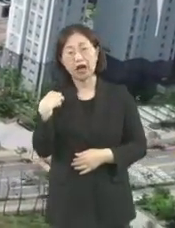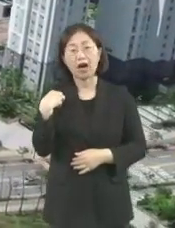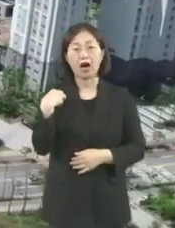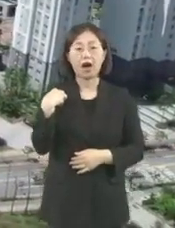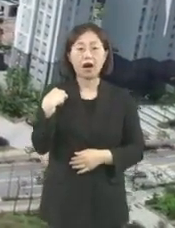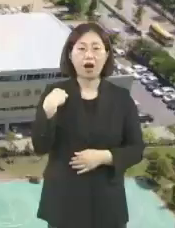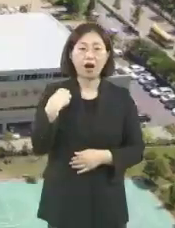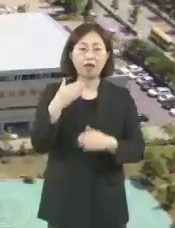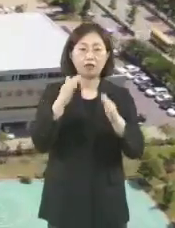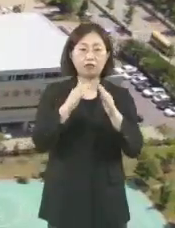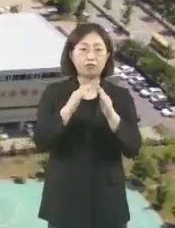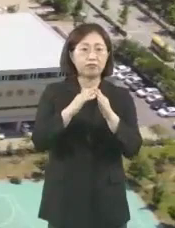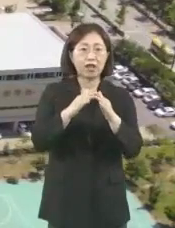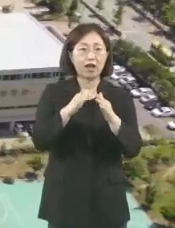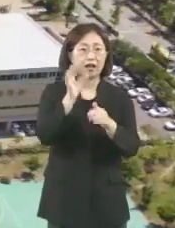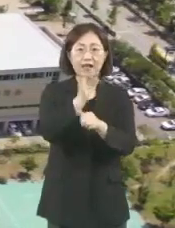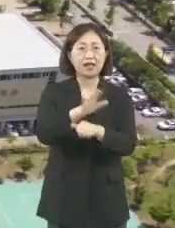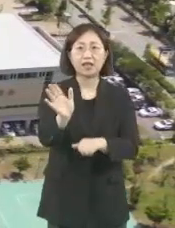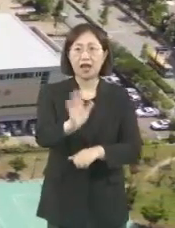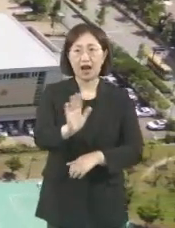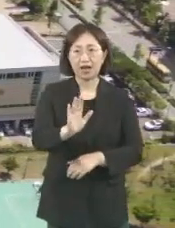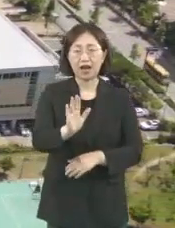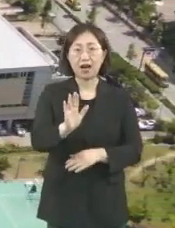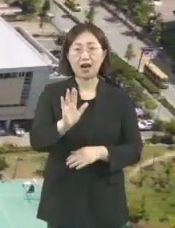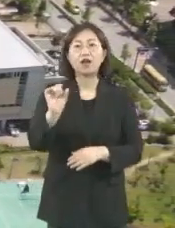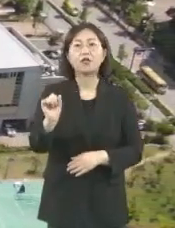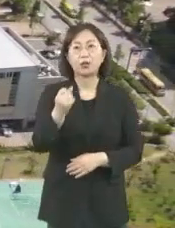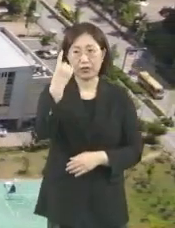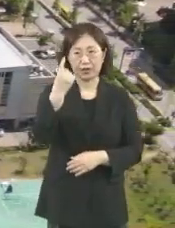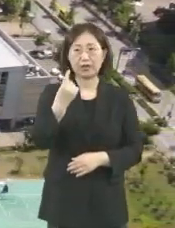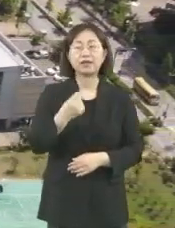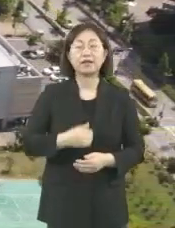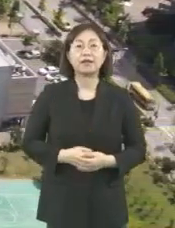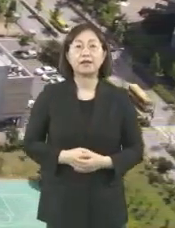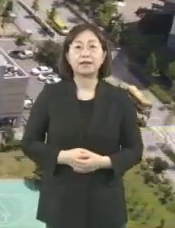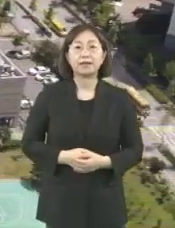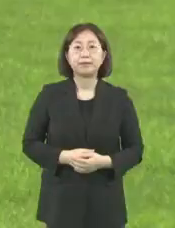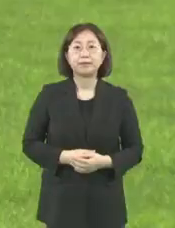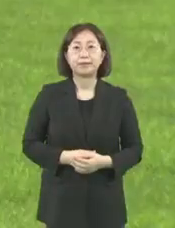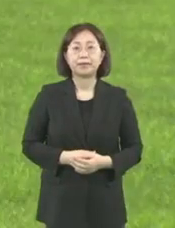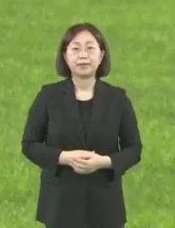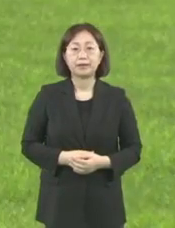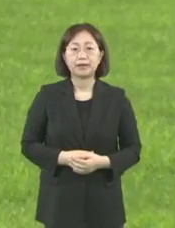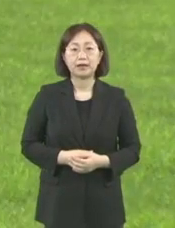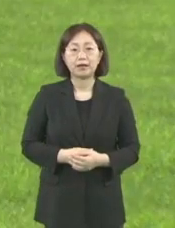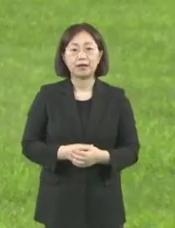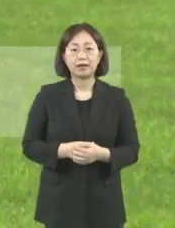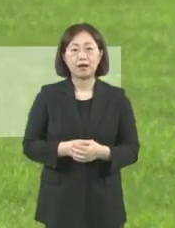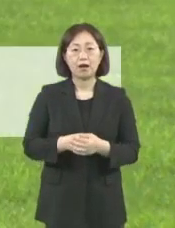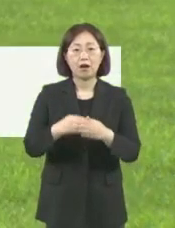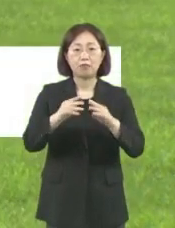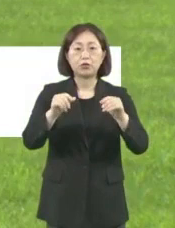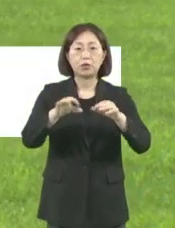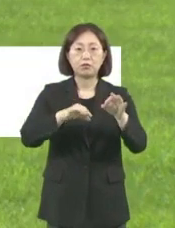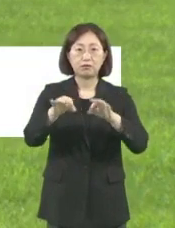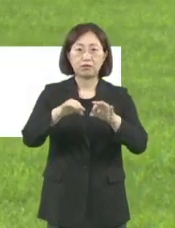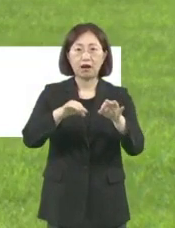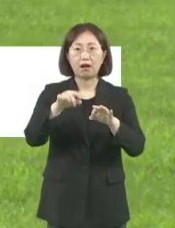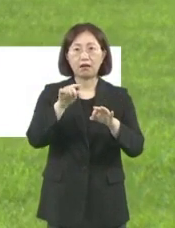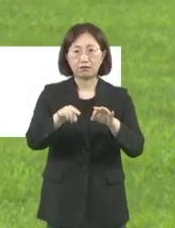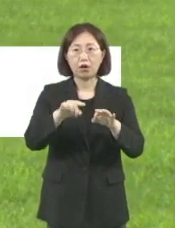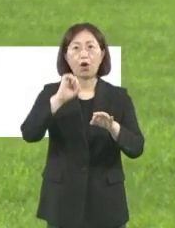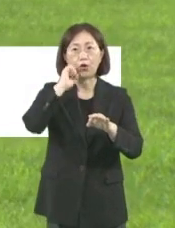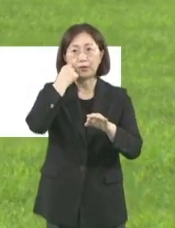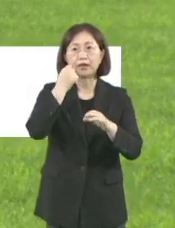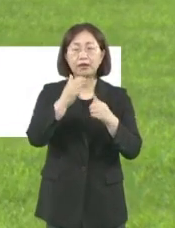주택 매수 심리가 위축된 게 가장 큰 원인입니다 전반적인 부동산 경기가 좀 어려우니까 어떤